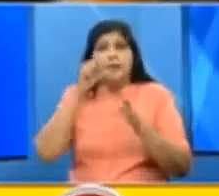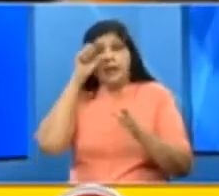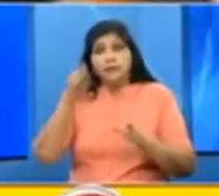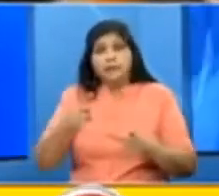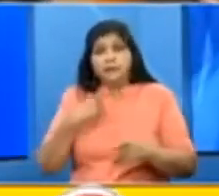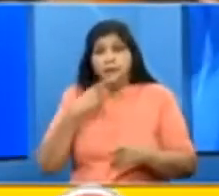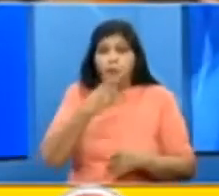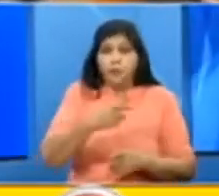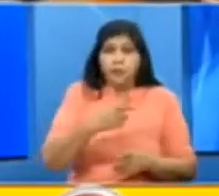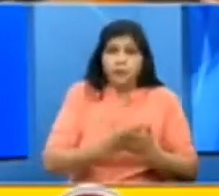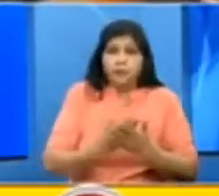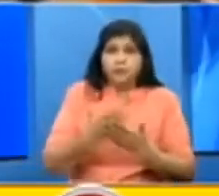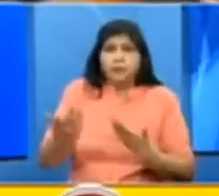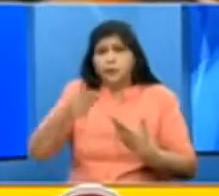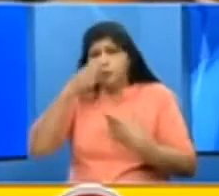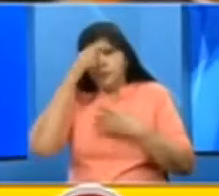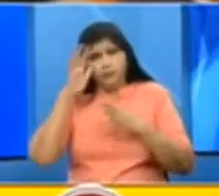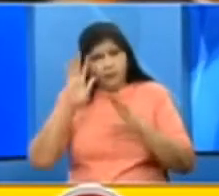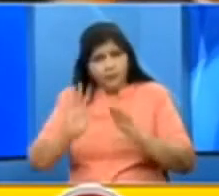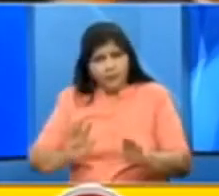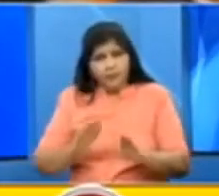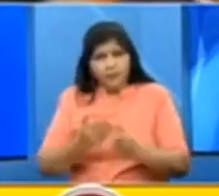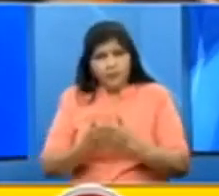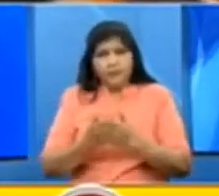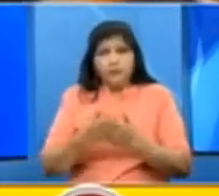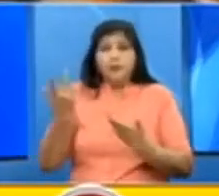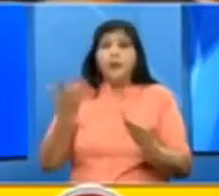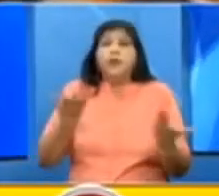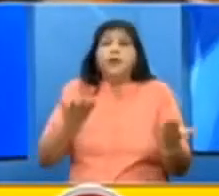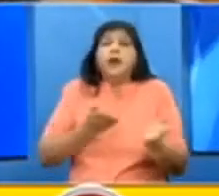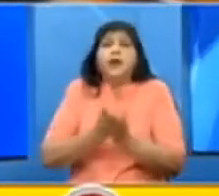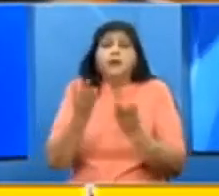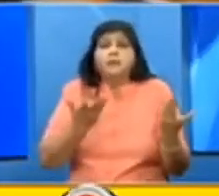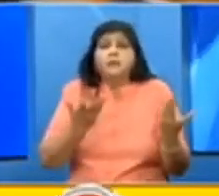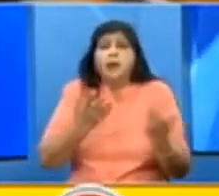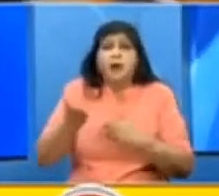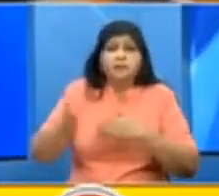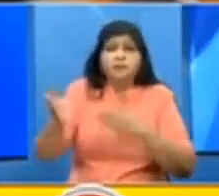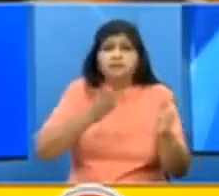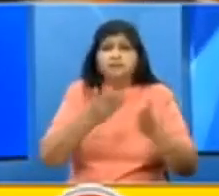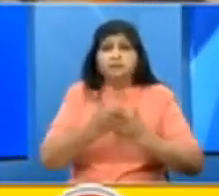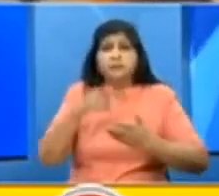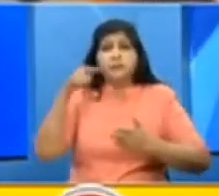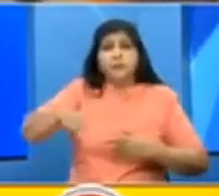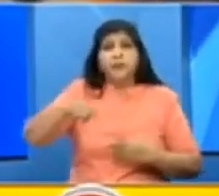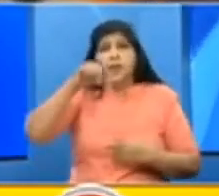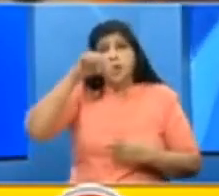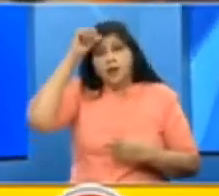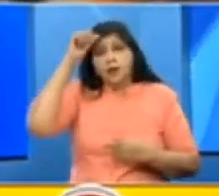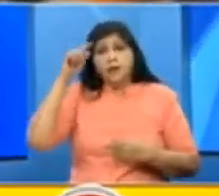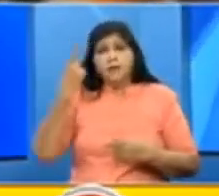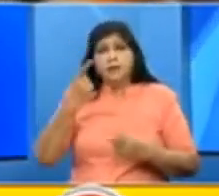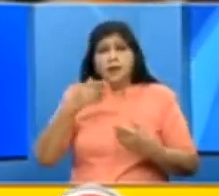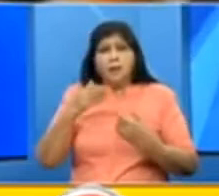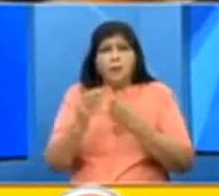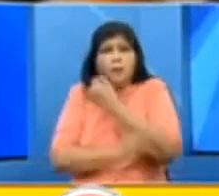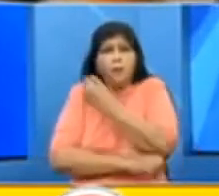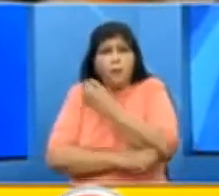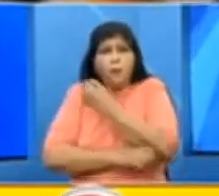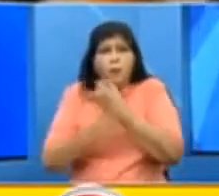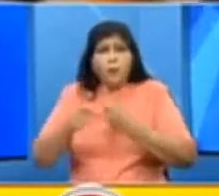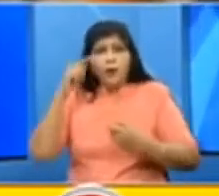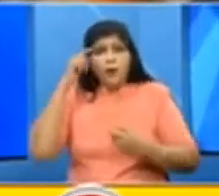था कि यदि कोई दुविधा हो कि तुम्हें क्या करना है तो तुम भारत के उस सबसे असहाय व्यक्ति के बारे में